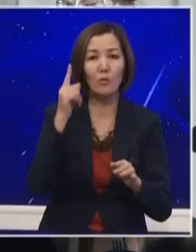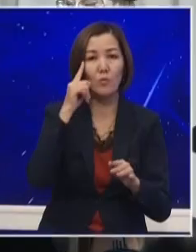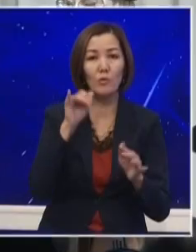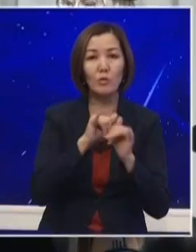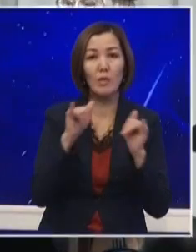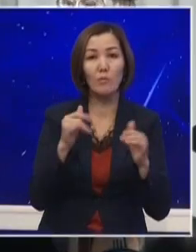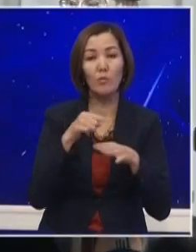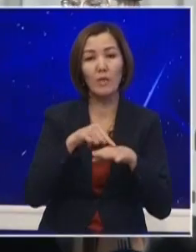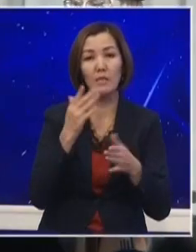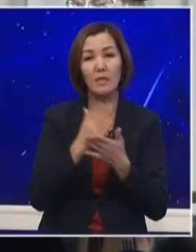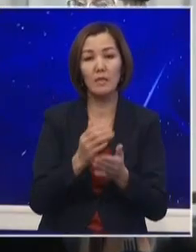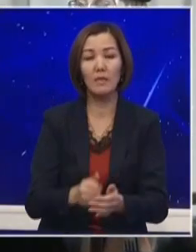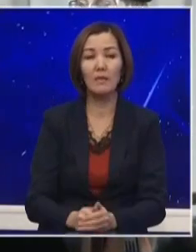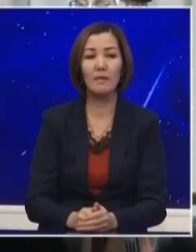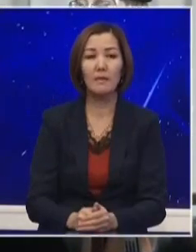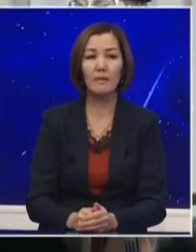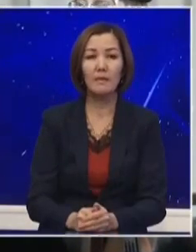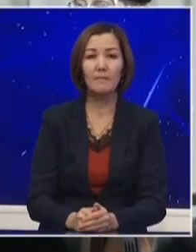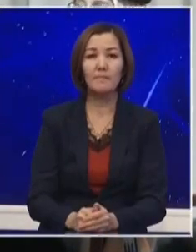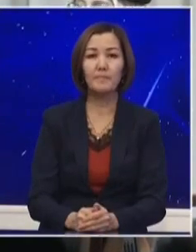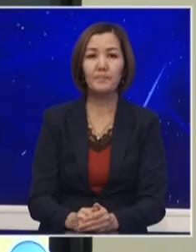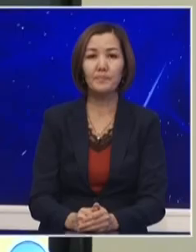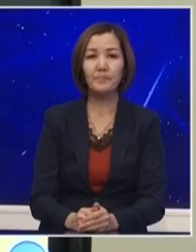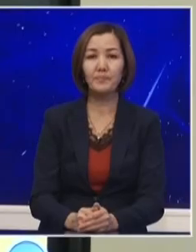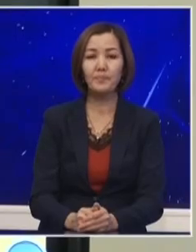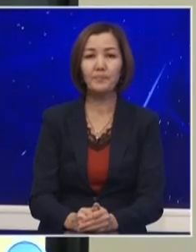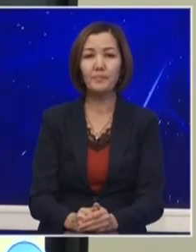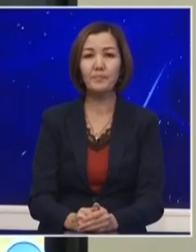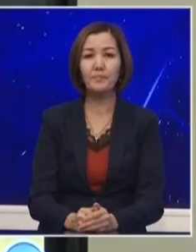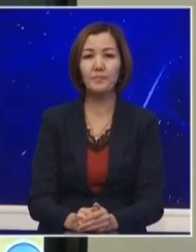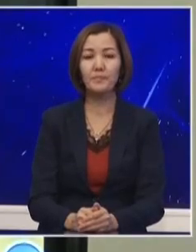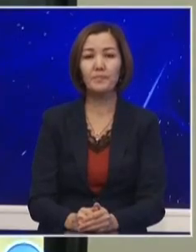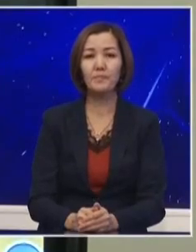кеңейтуге сеп. Ақбота Оралқызы, Бекжан Кенжебаев, Жетісу арнасы, Алматы облысынан.